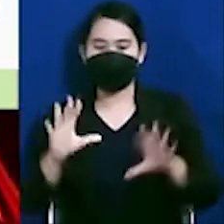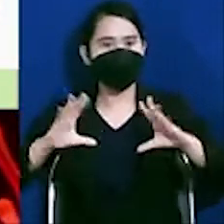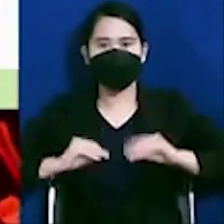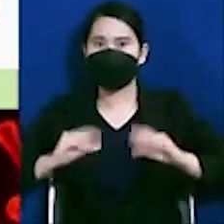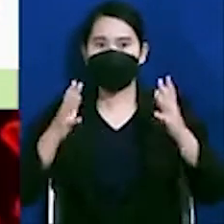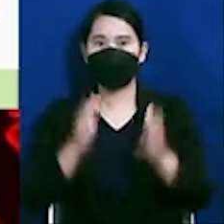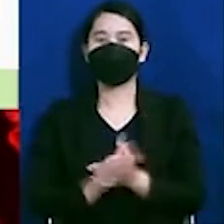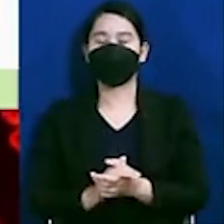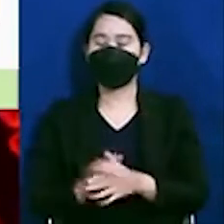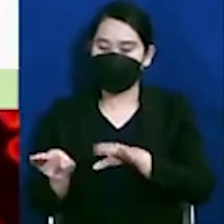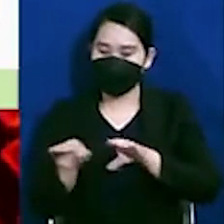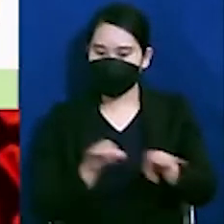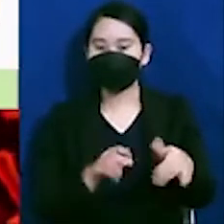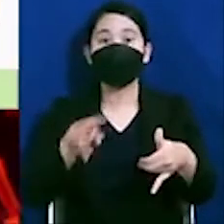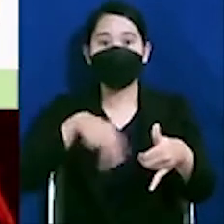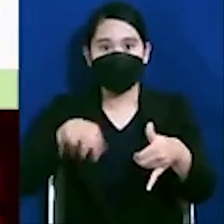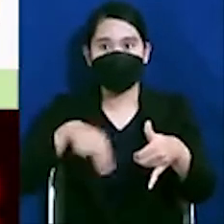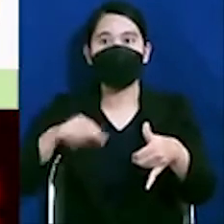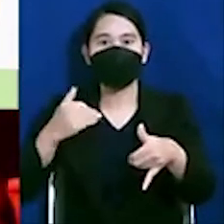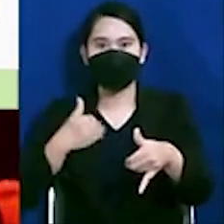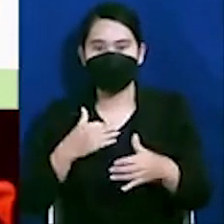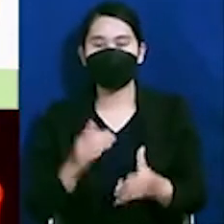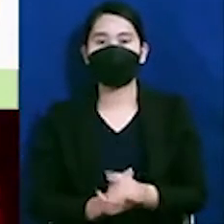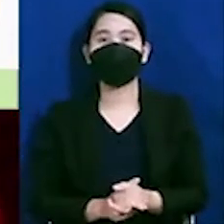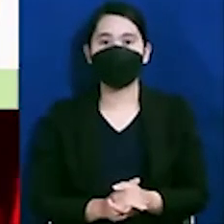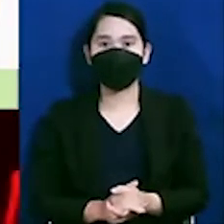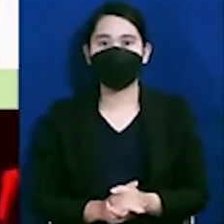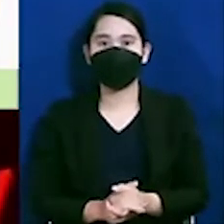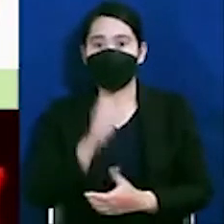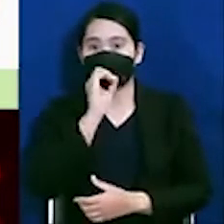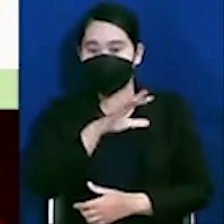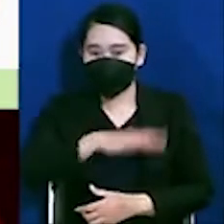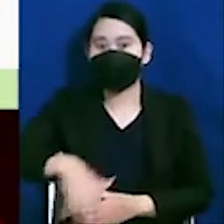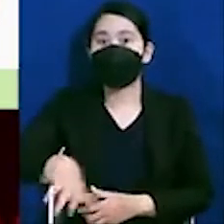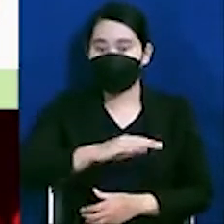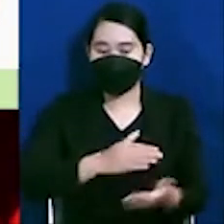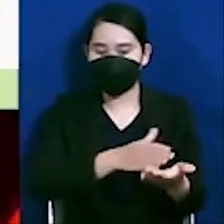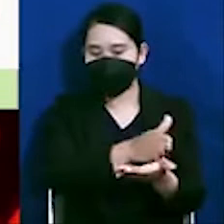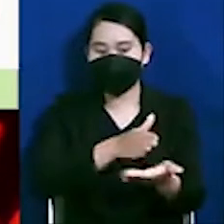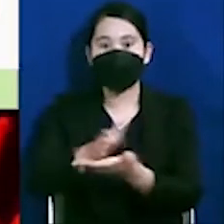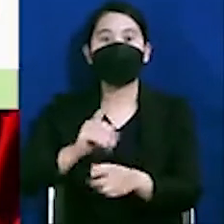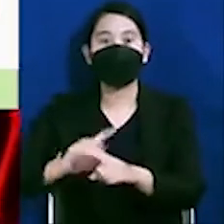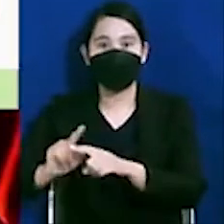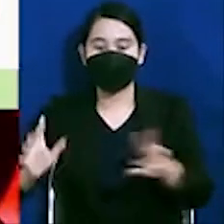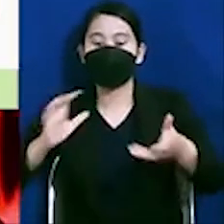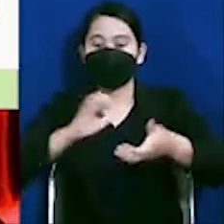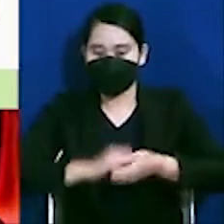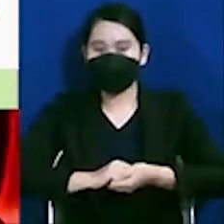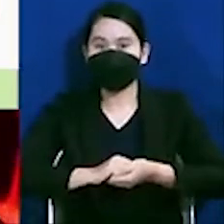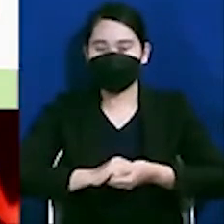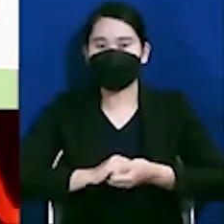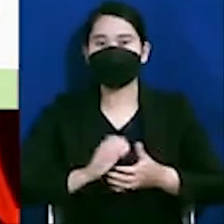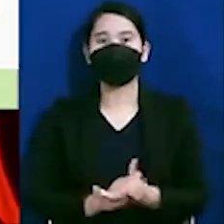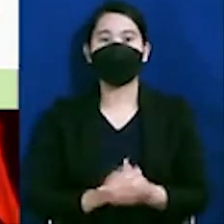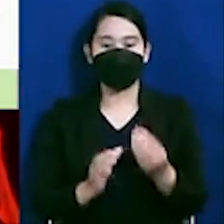พี่น้องประชาชนเต็มที่นะครับเขาก็ขอมาบ้าก็ขอให้พวกเราทุกคนจริงๆทุกภาคส่วนจริงๆร่วมมือกันครับถ้า